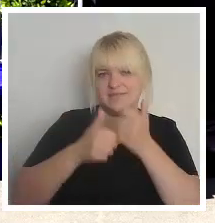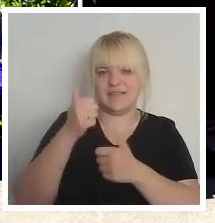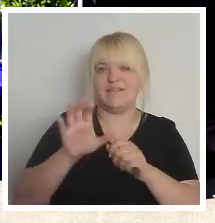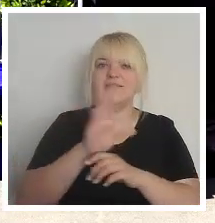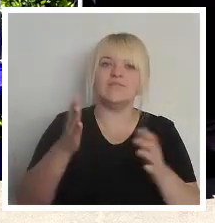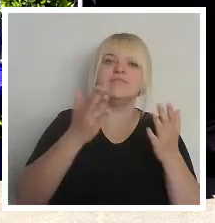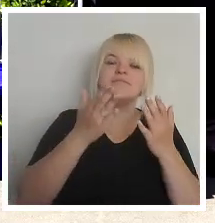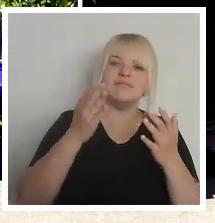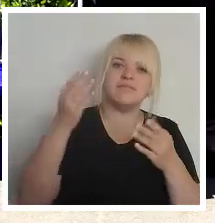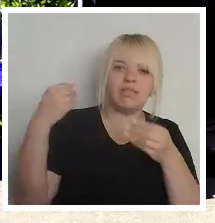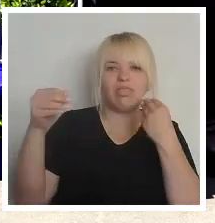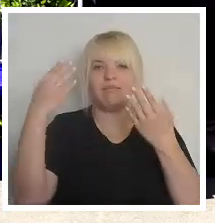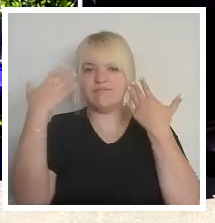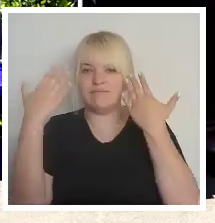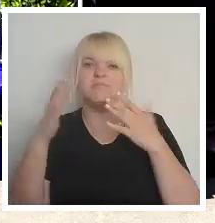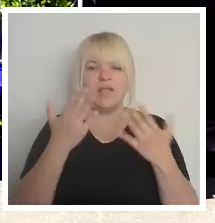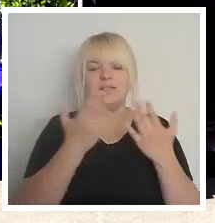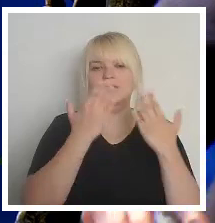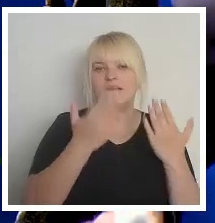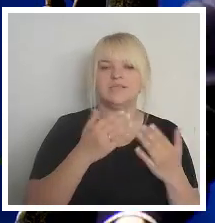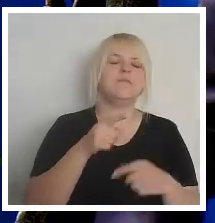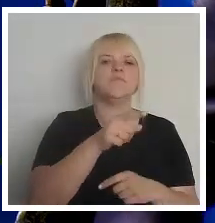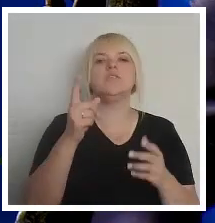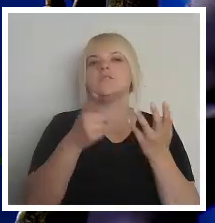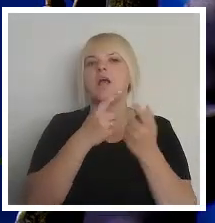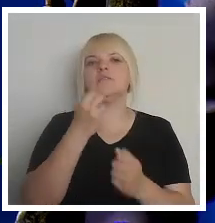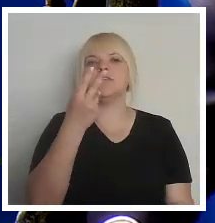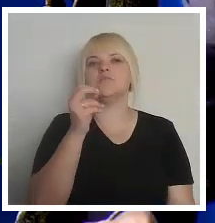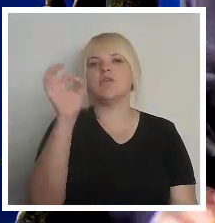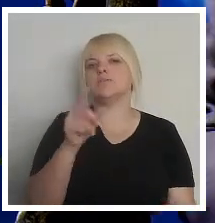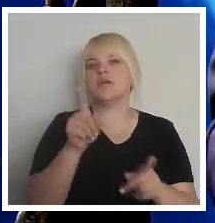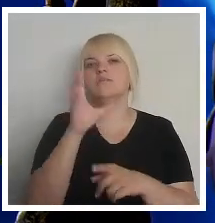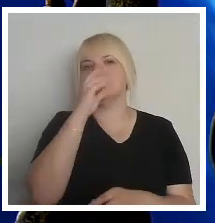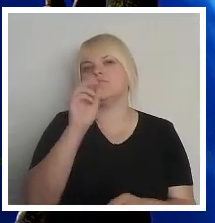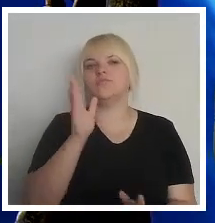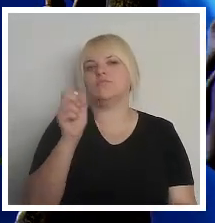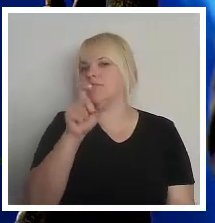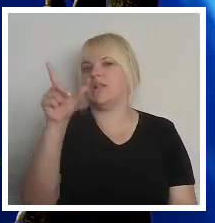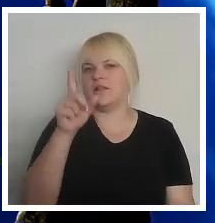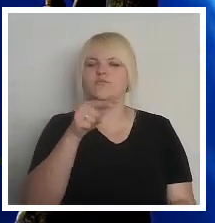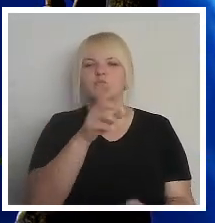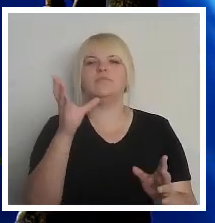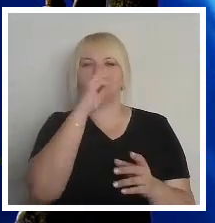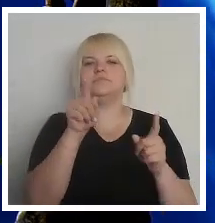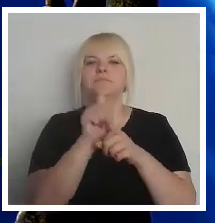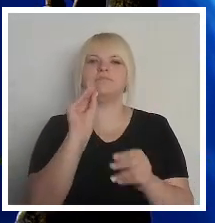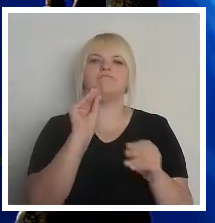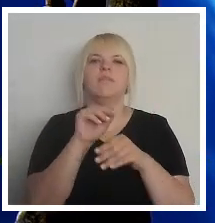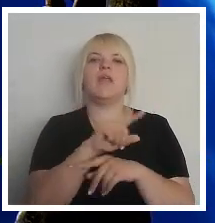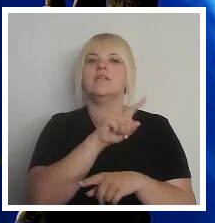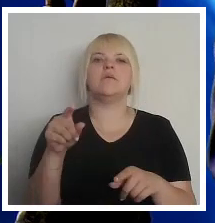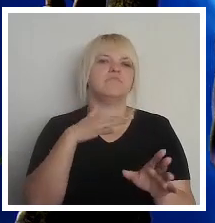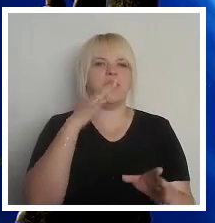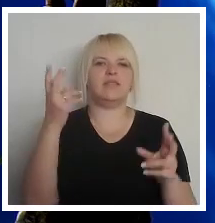šis skaitlis 13% ir noteikti vēl lielāks, jo tam varētu piepulsināt tos, kuriem pietiek ar